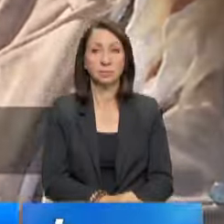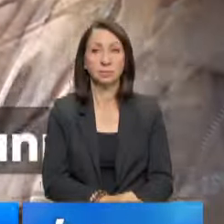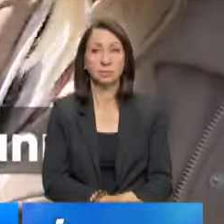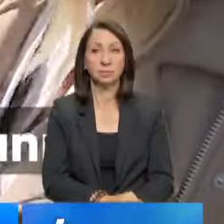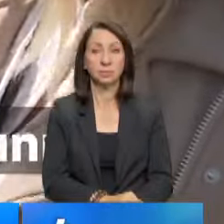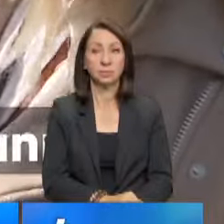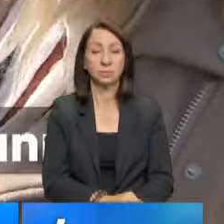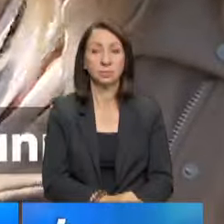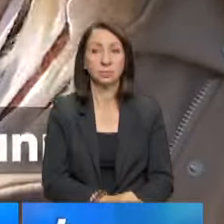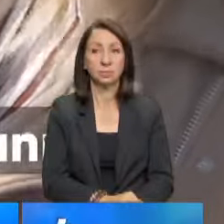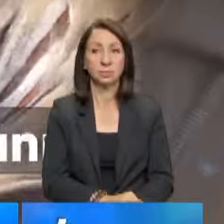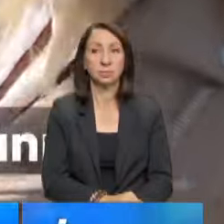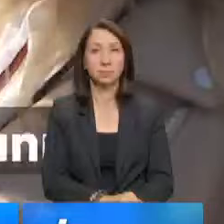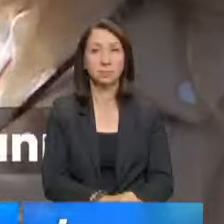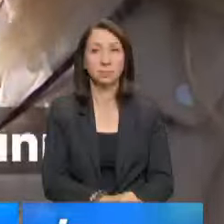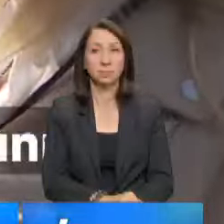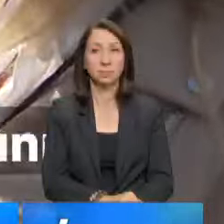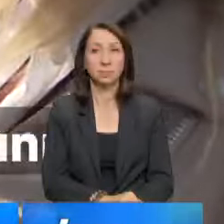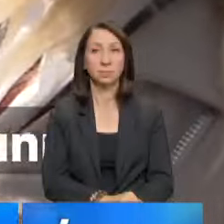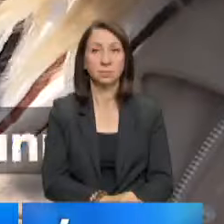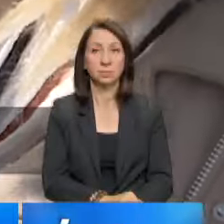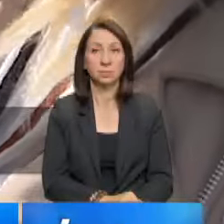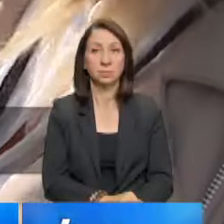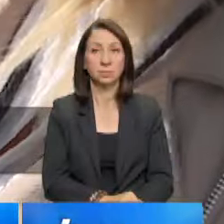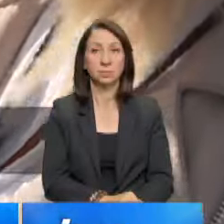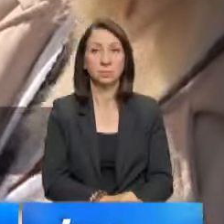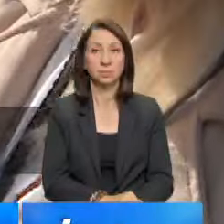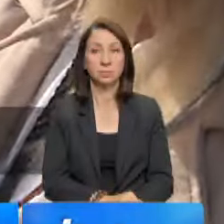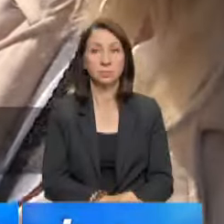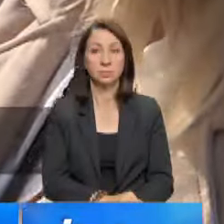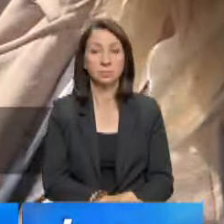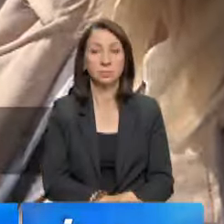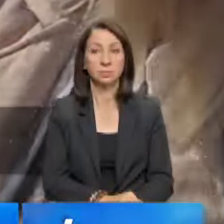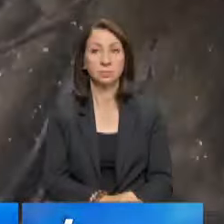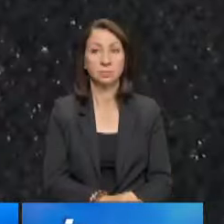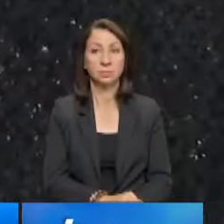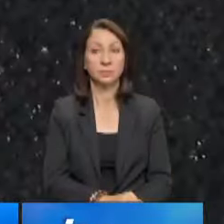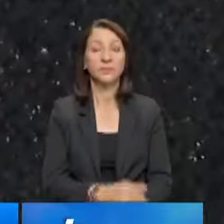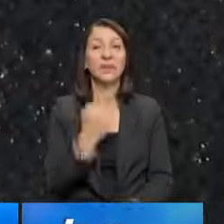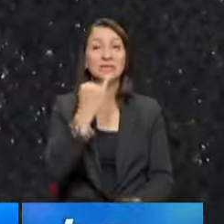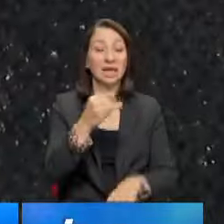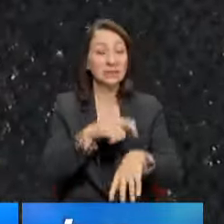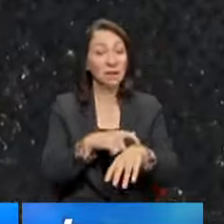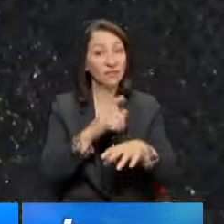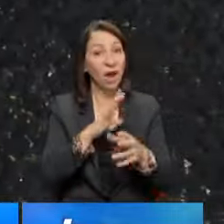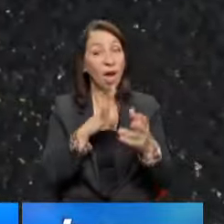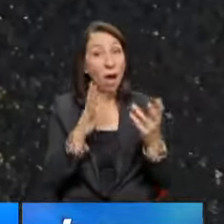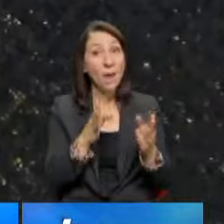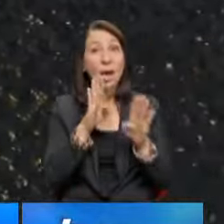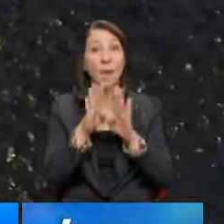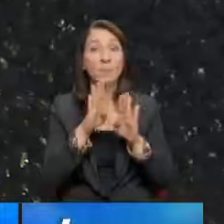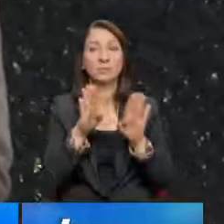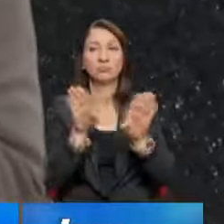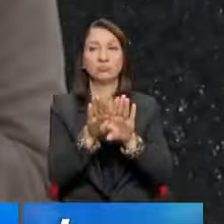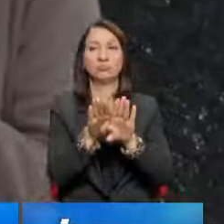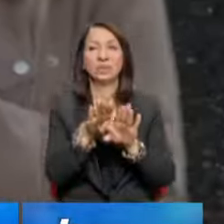bekleyin lütfen. Öldürdüklerinizi ima ettikten sonra mı alacaksınız insanları? Yazık ya. Ziyaret saati olmasına rağmen kapı